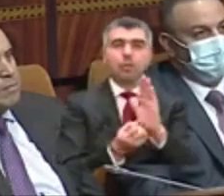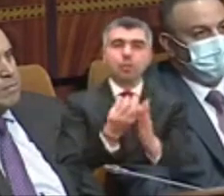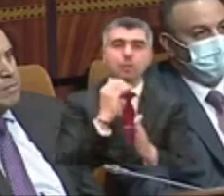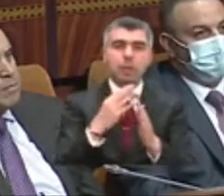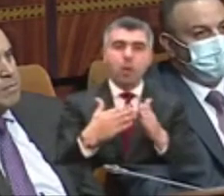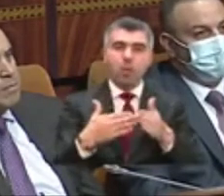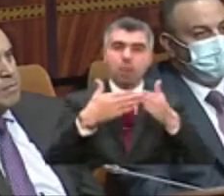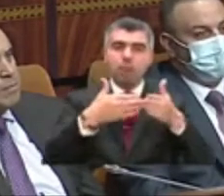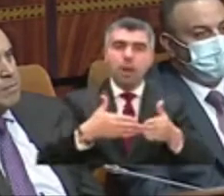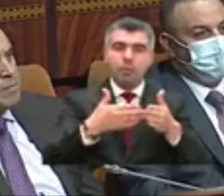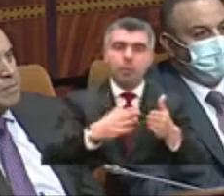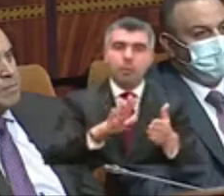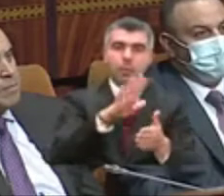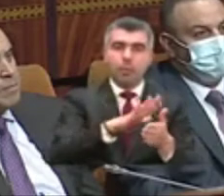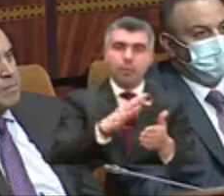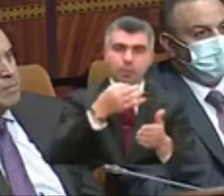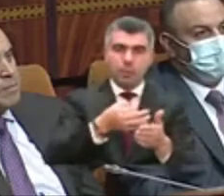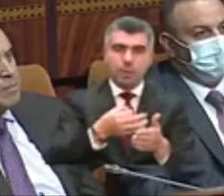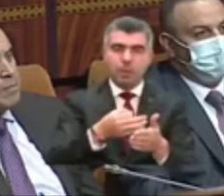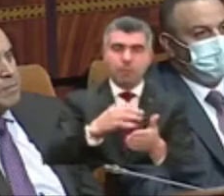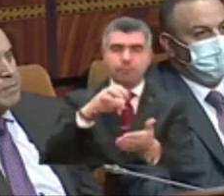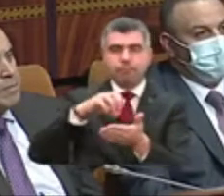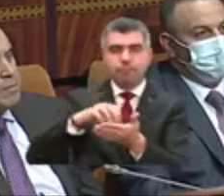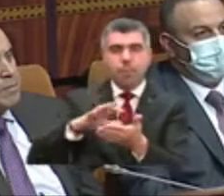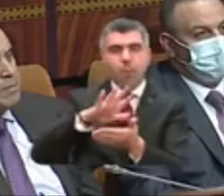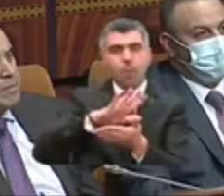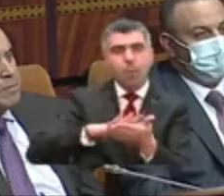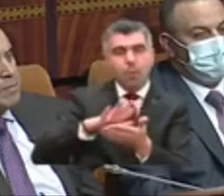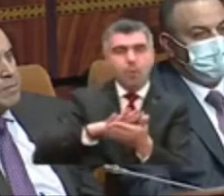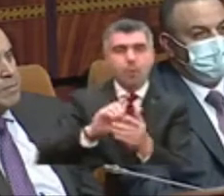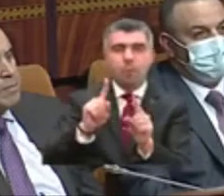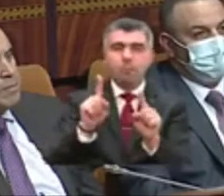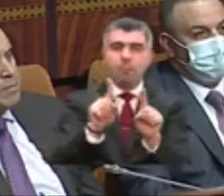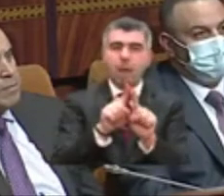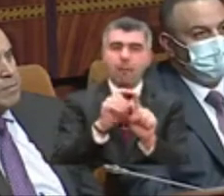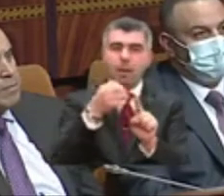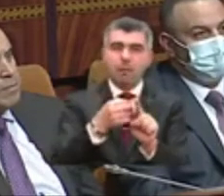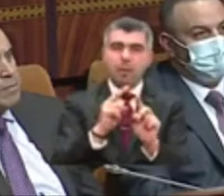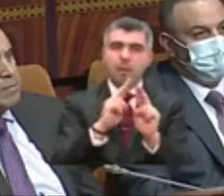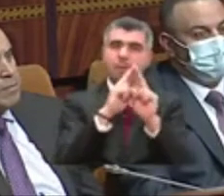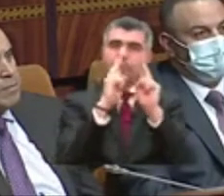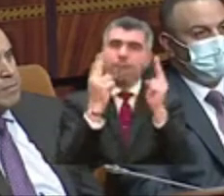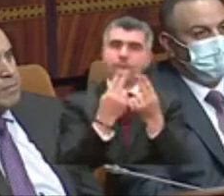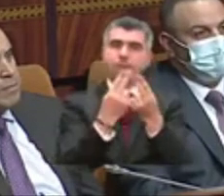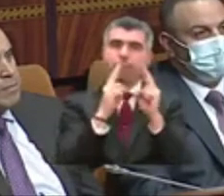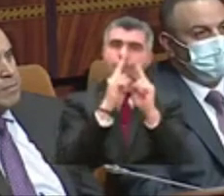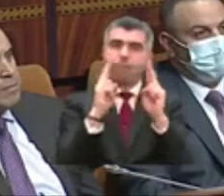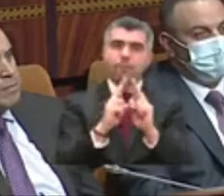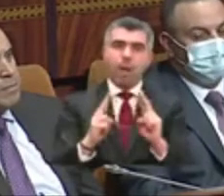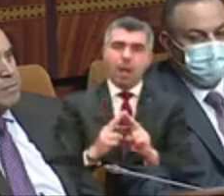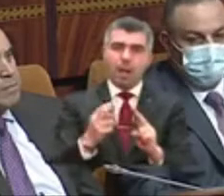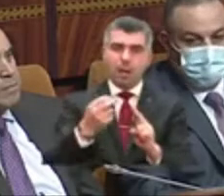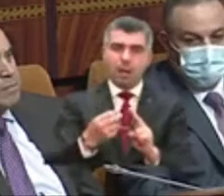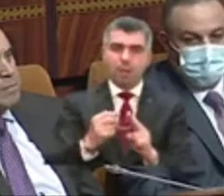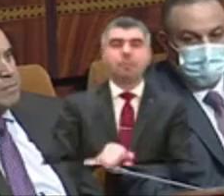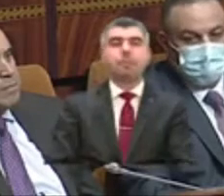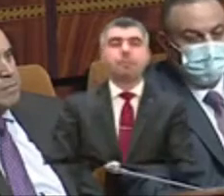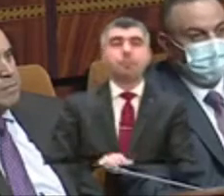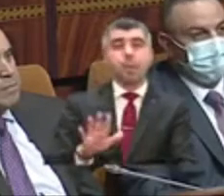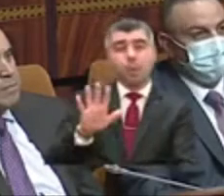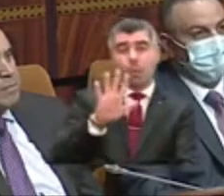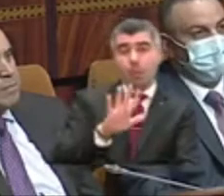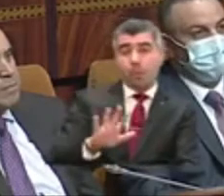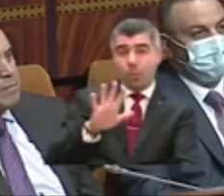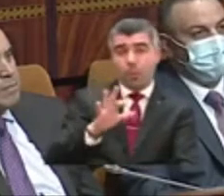تشييد البنية التحتية والمرافق المينائية بالمواصفات الدولية والمعايير المستدامة من حيث الاستغلال، وهذا كله